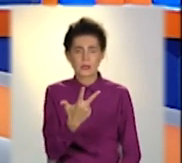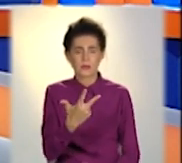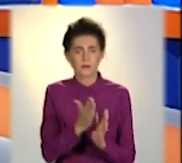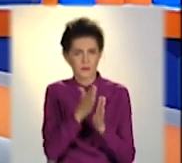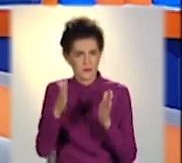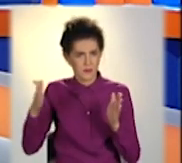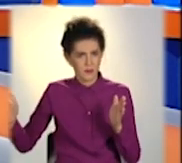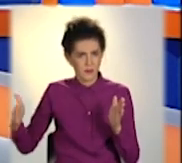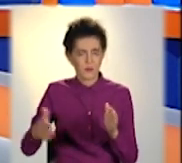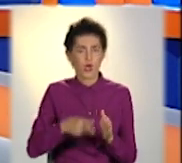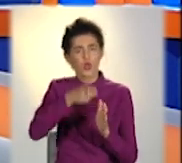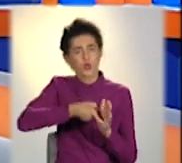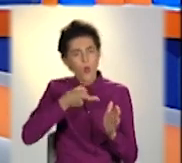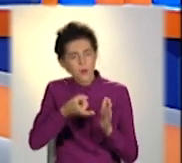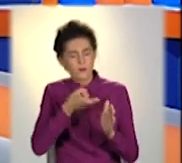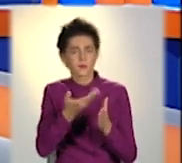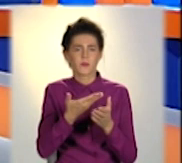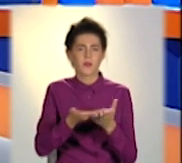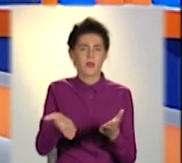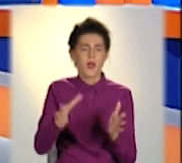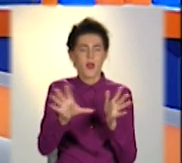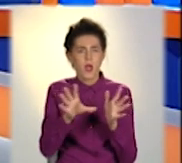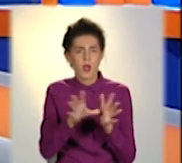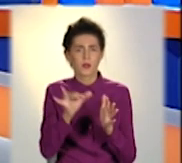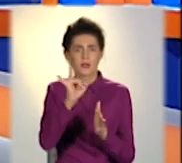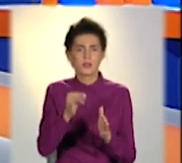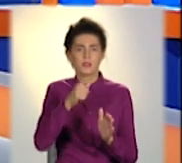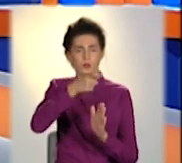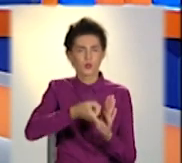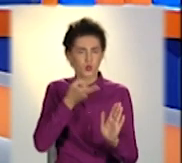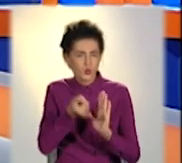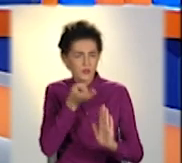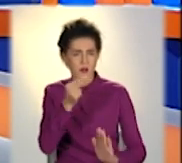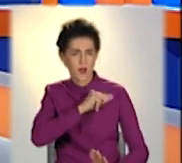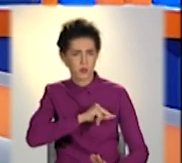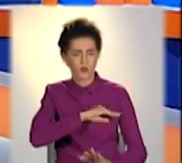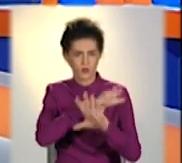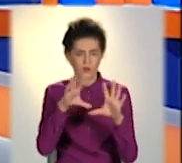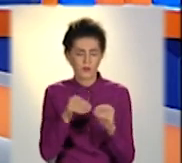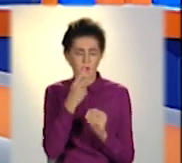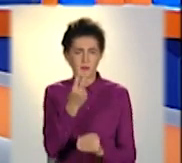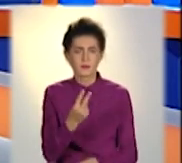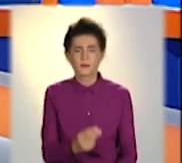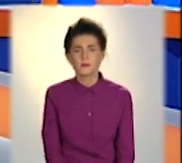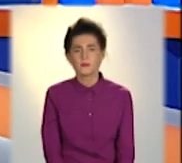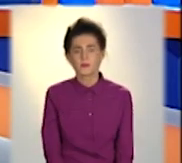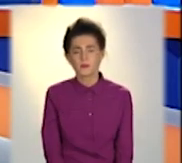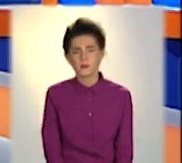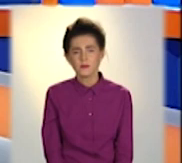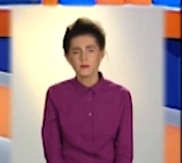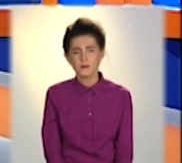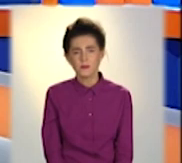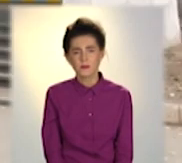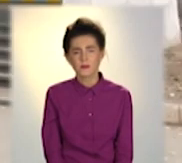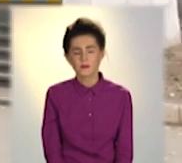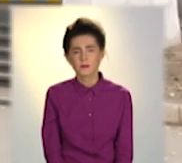– токарні, електромонтажні та слюсарні роботи. Тему продовжить Валерія Самічихіна.